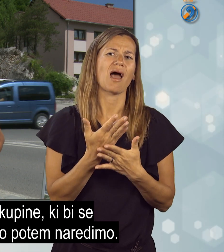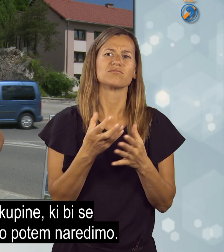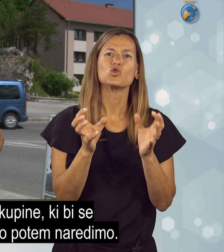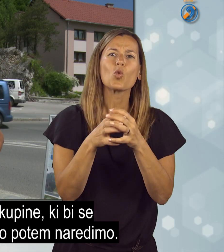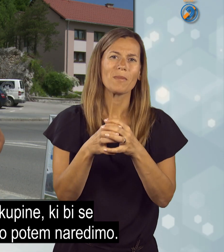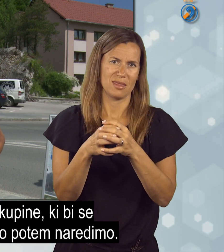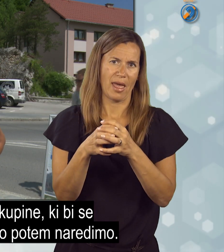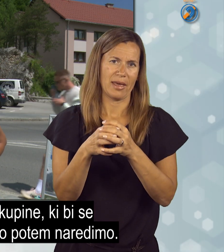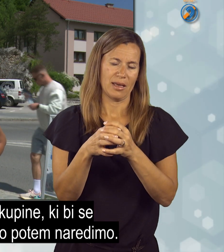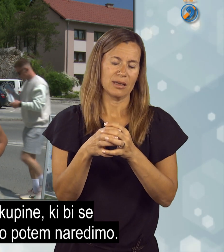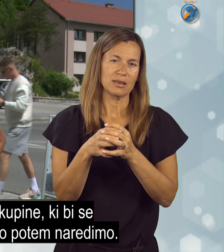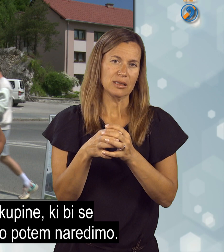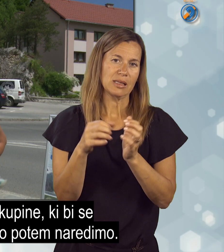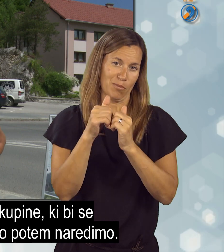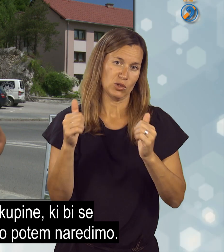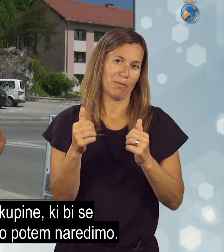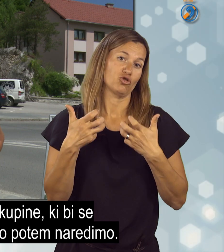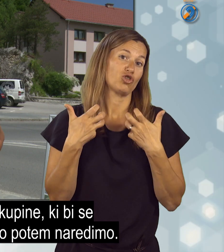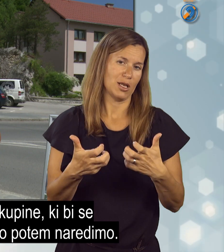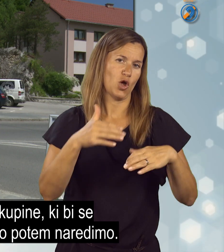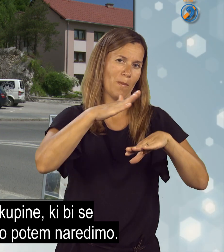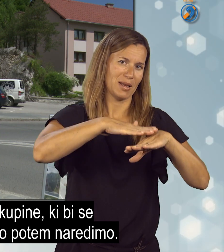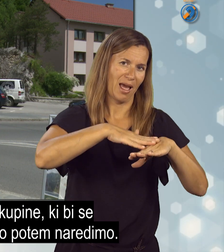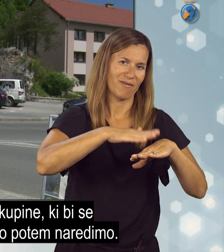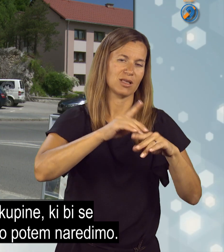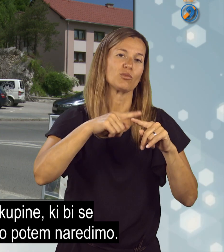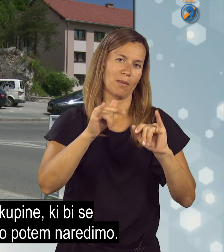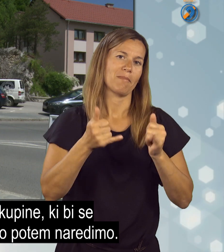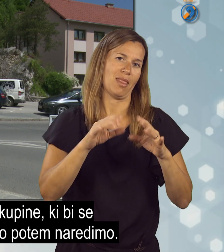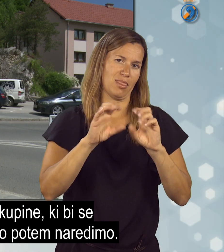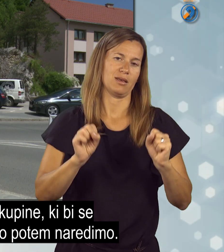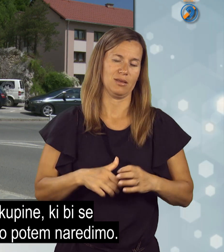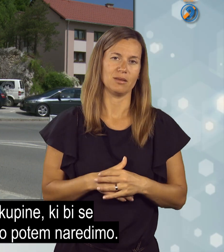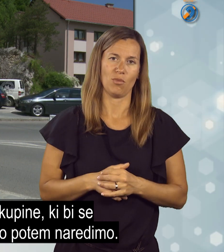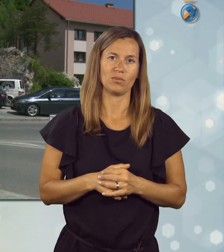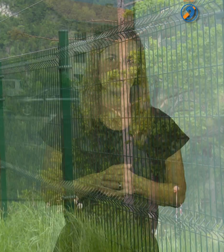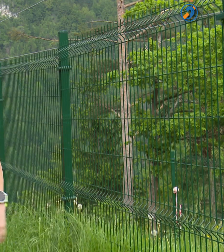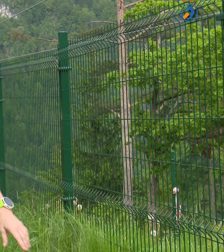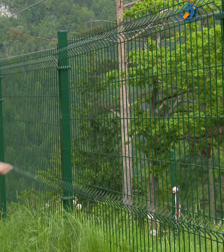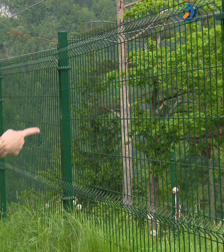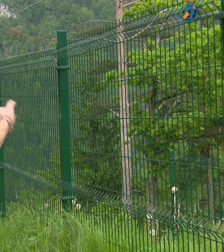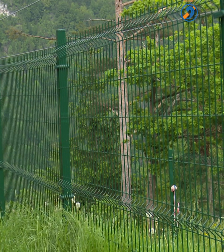skupine, ali ki bi se pač posebej pač prijavile, in to tudi pol naredimo, ja.